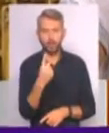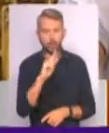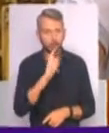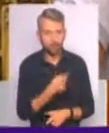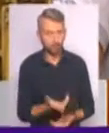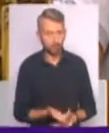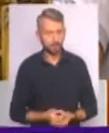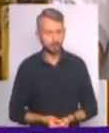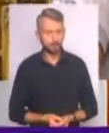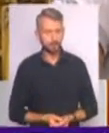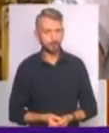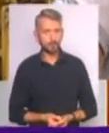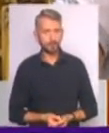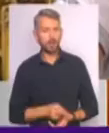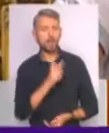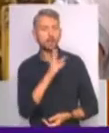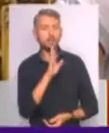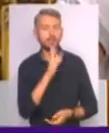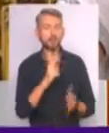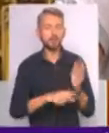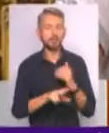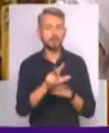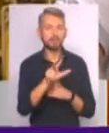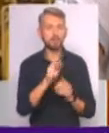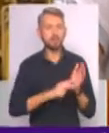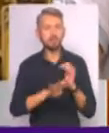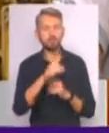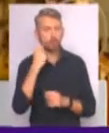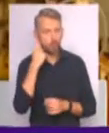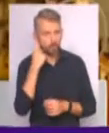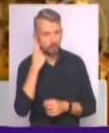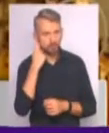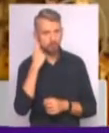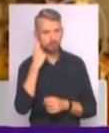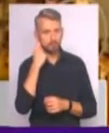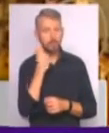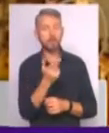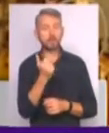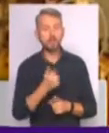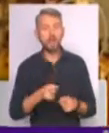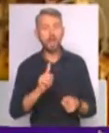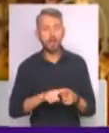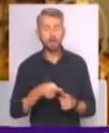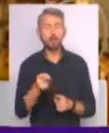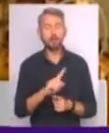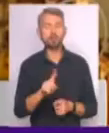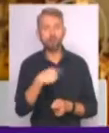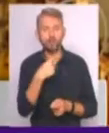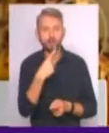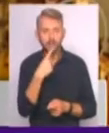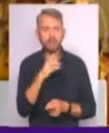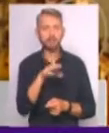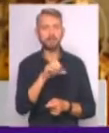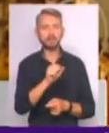года. Зрительнице 74 года. Значит, да, это вот то, о чем вы говорили,